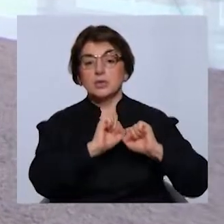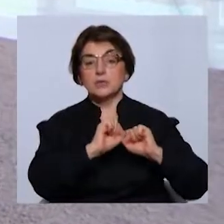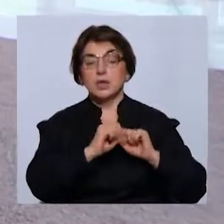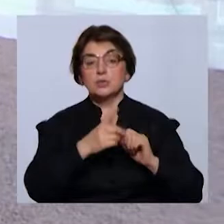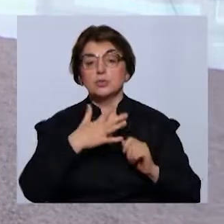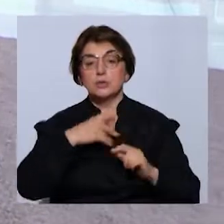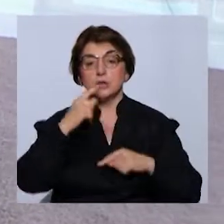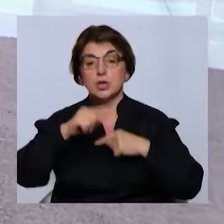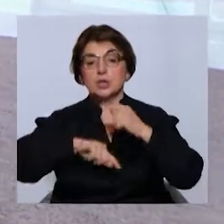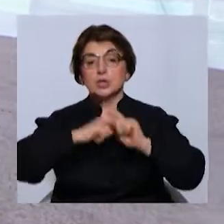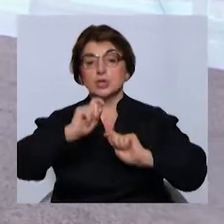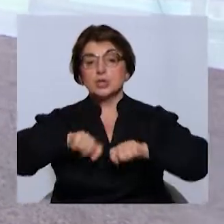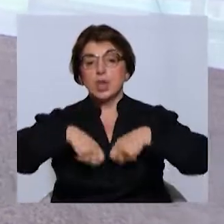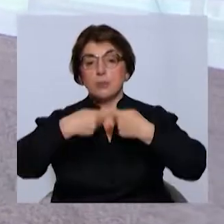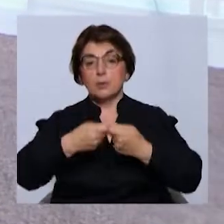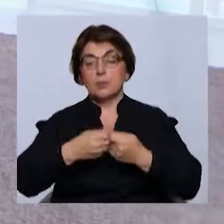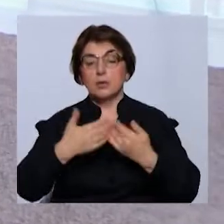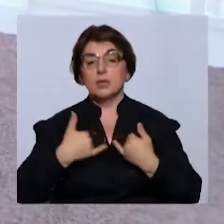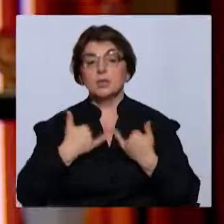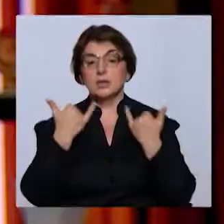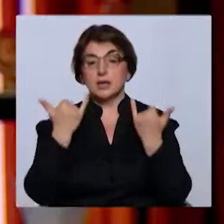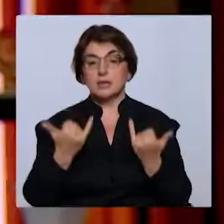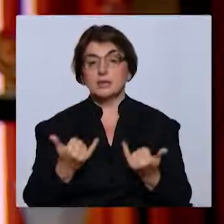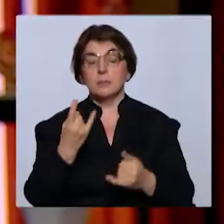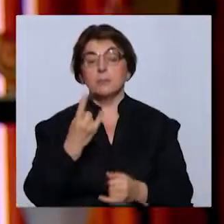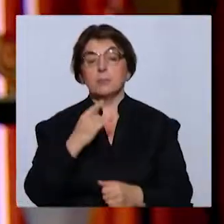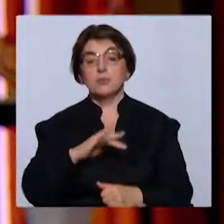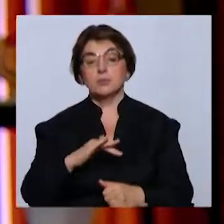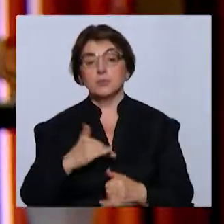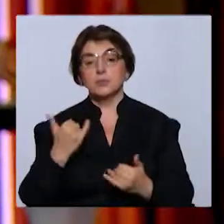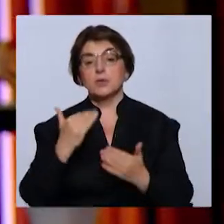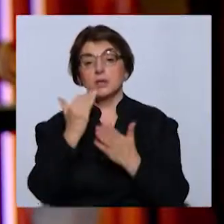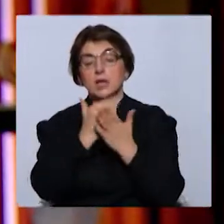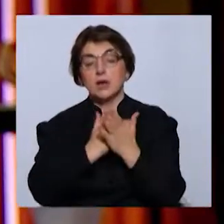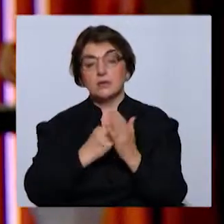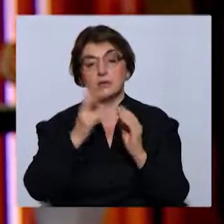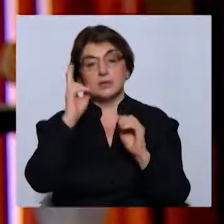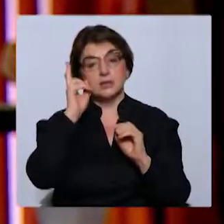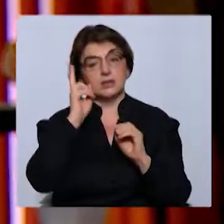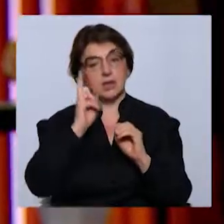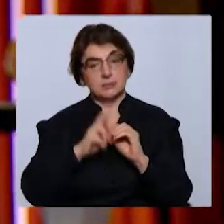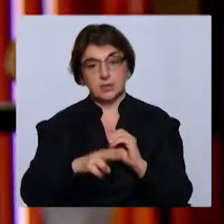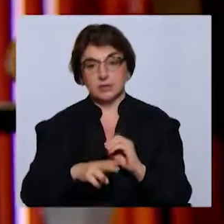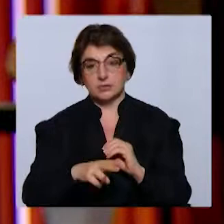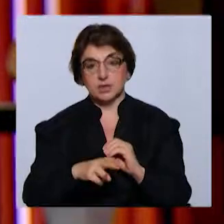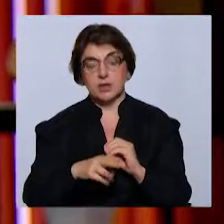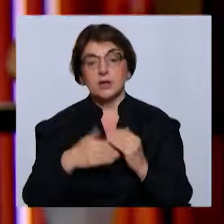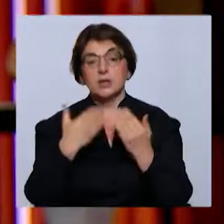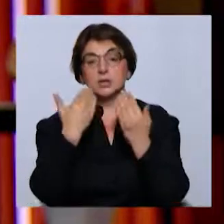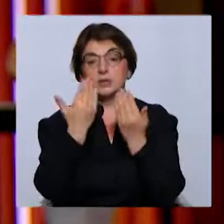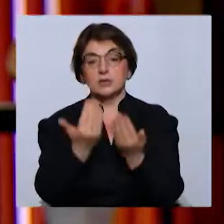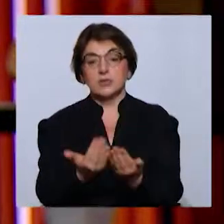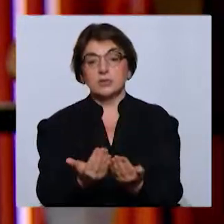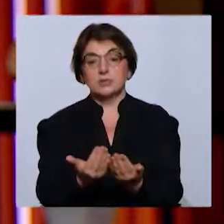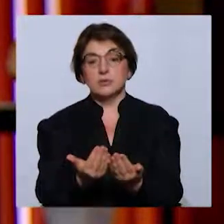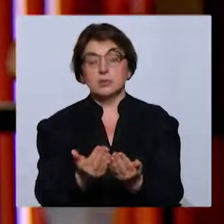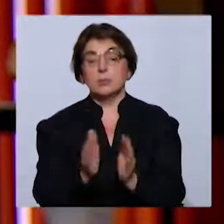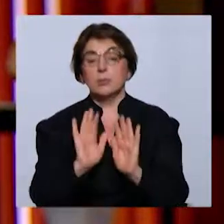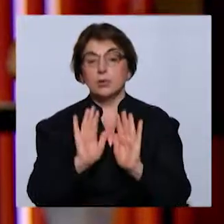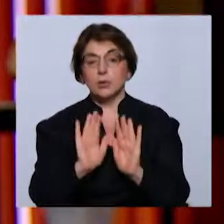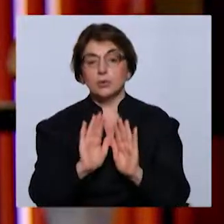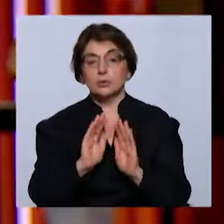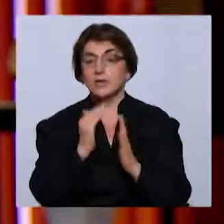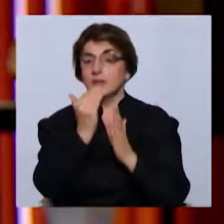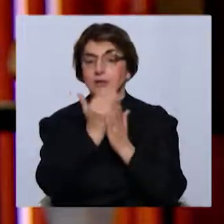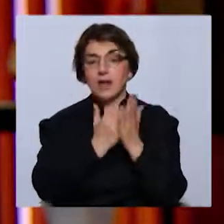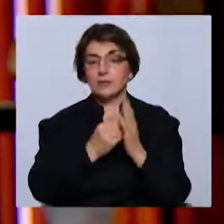შთამომავლობას. დღეს ბავშვებო, ჩვენი გაკვეთილი ამით დასრულდა. თქვენთვის მხოლოდ